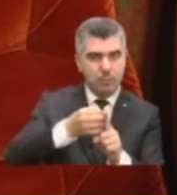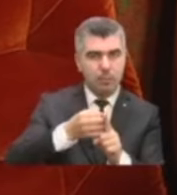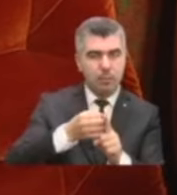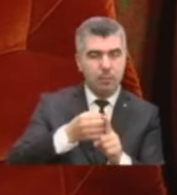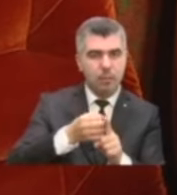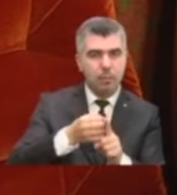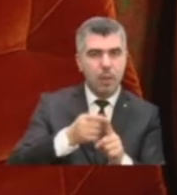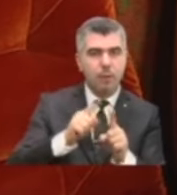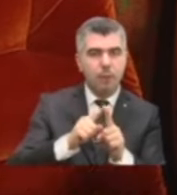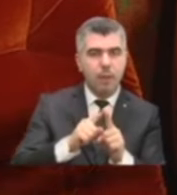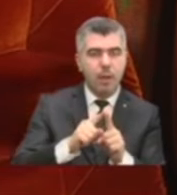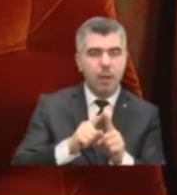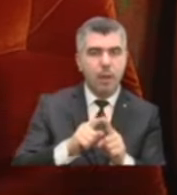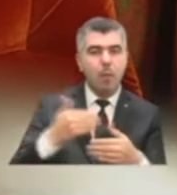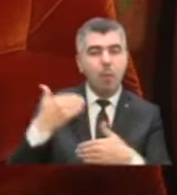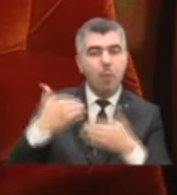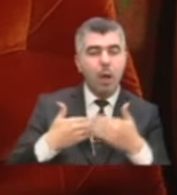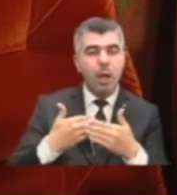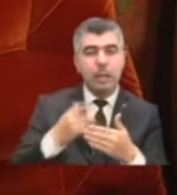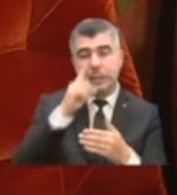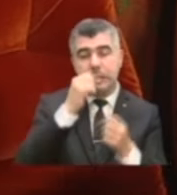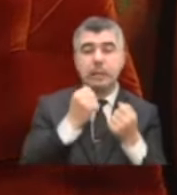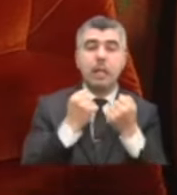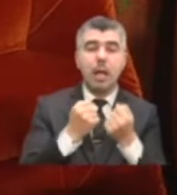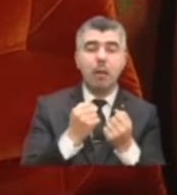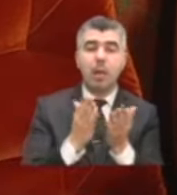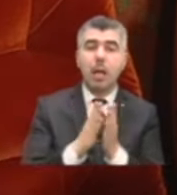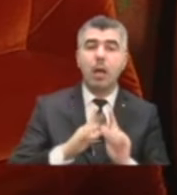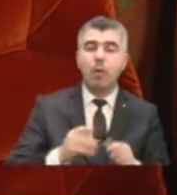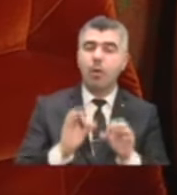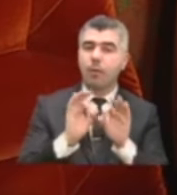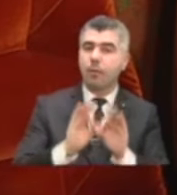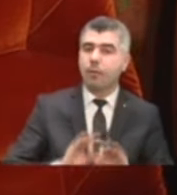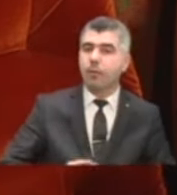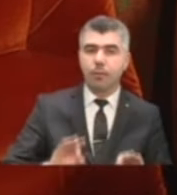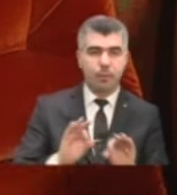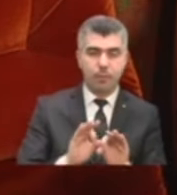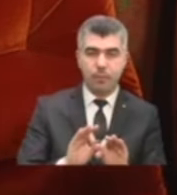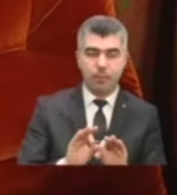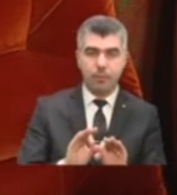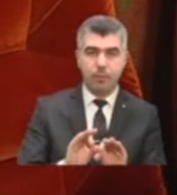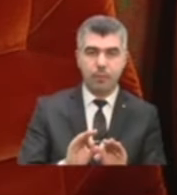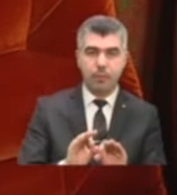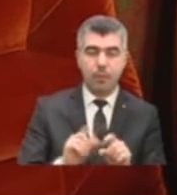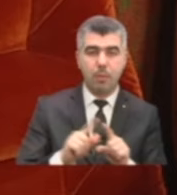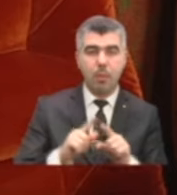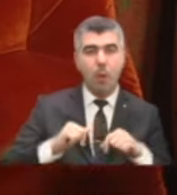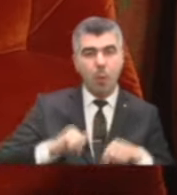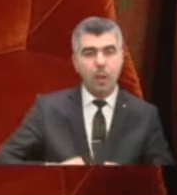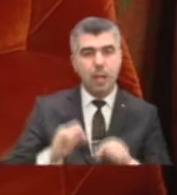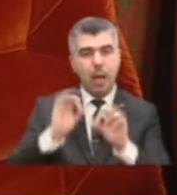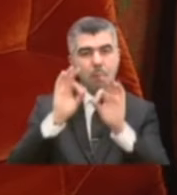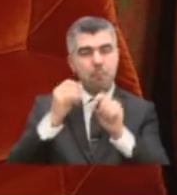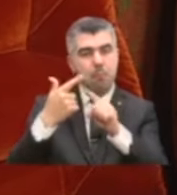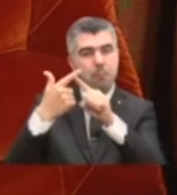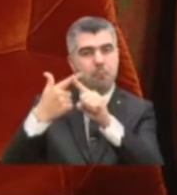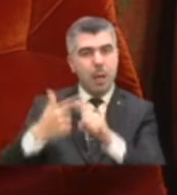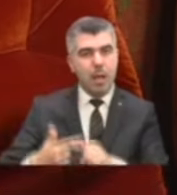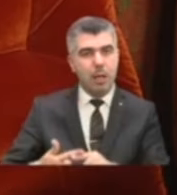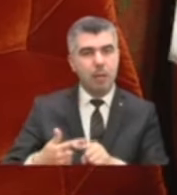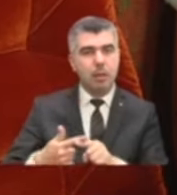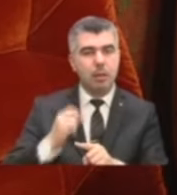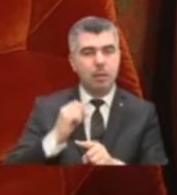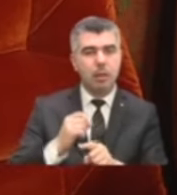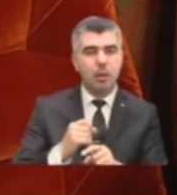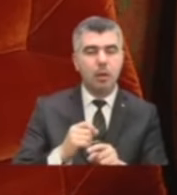هو الإعاقة العميقة، اللي ما غاديش يمشي للتربية الوطنية، حنا عارفين كلنا عارفينها. ولهذا مع وزارة المالية، مع القطاعات الأخرى،